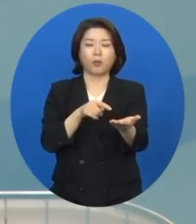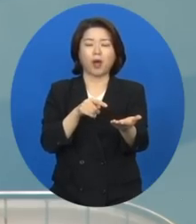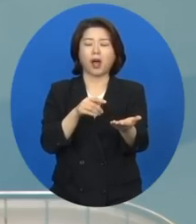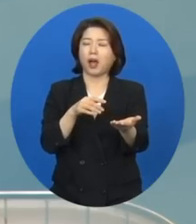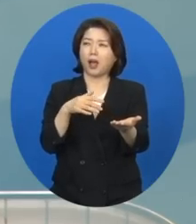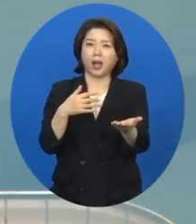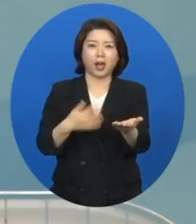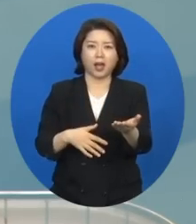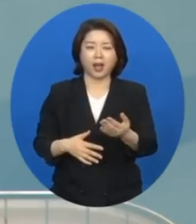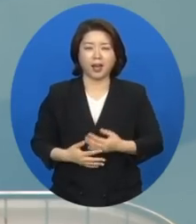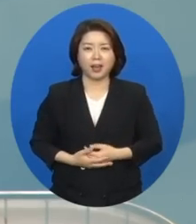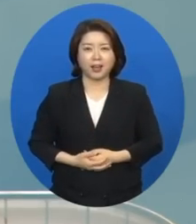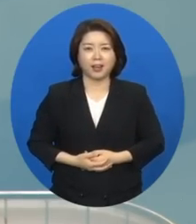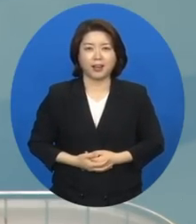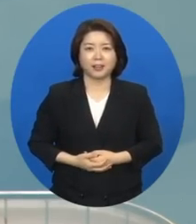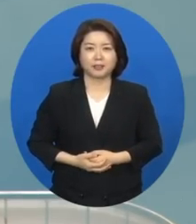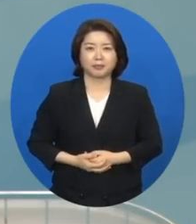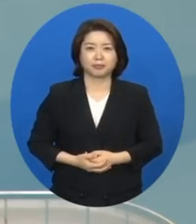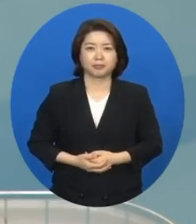왔습니다.